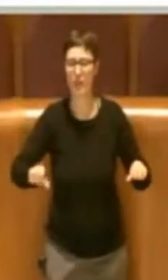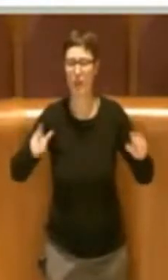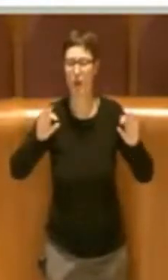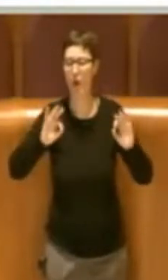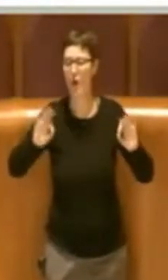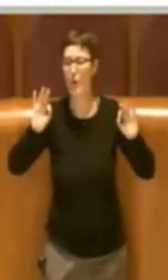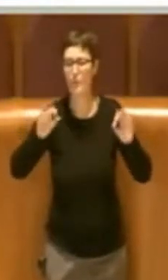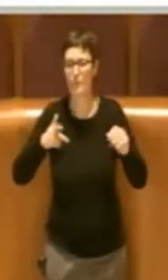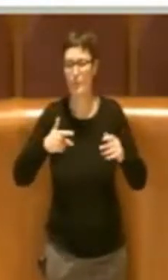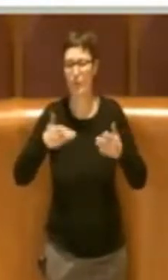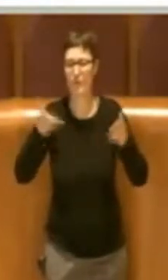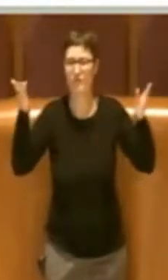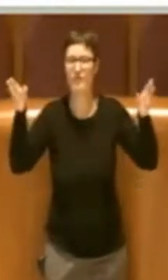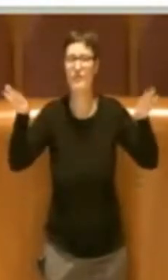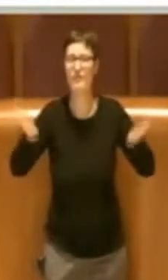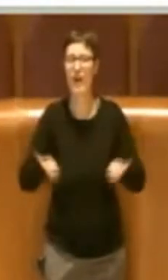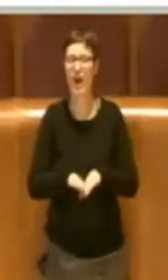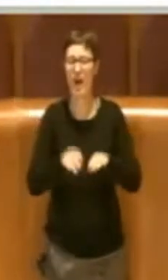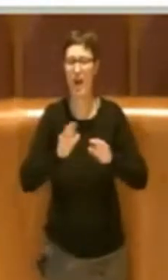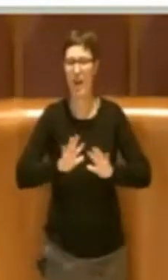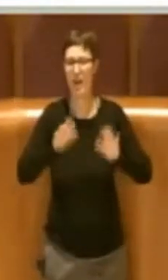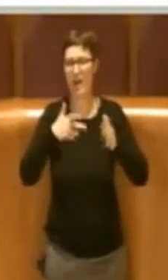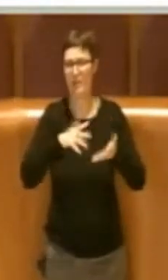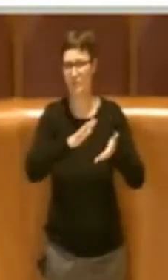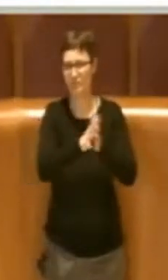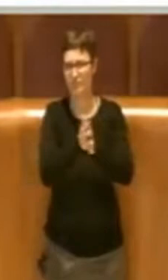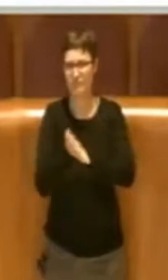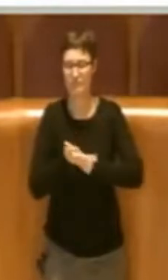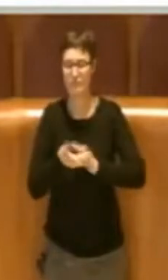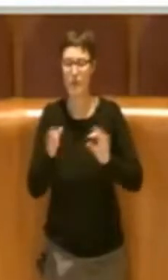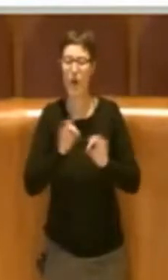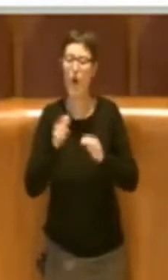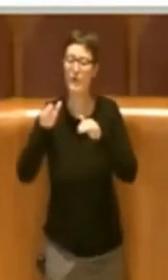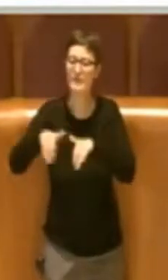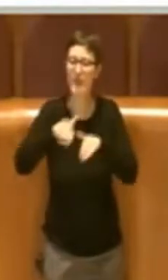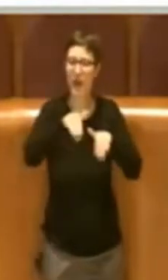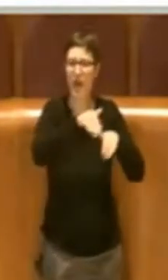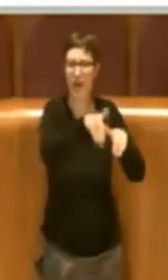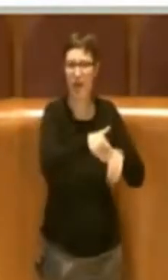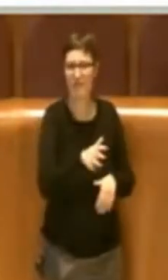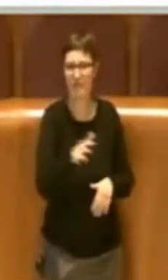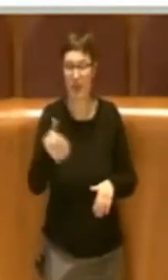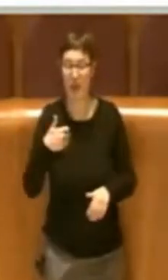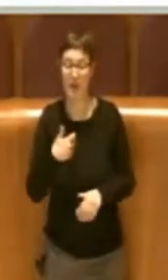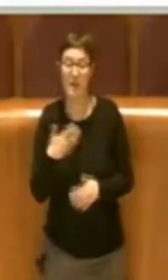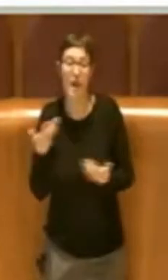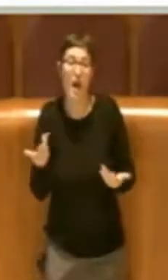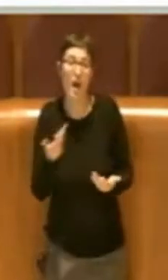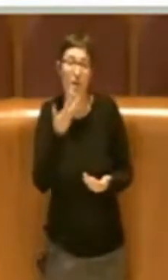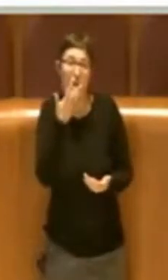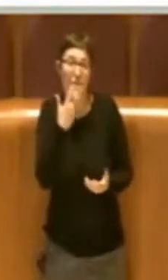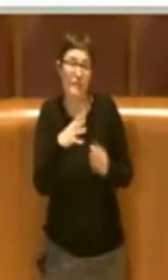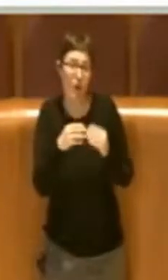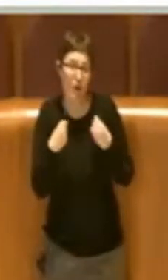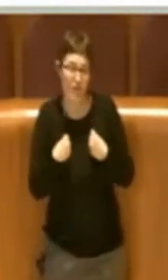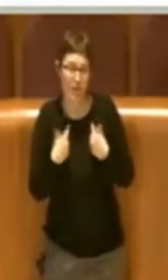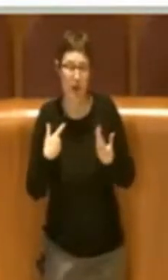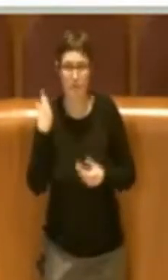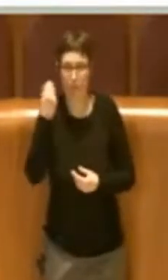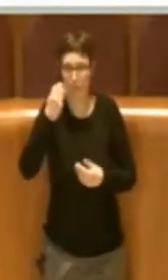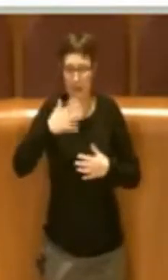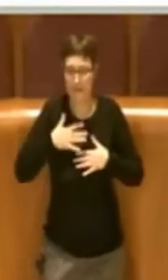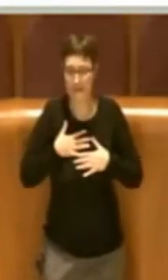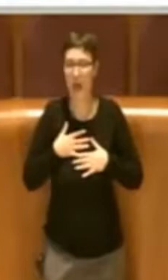valle. E purtroppo con altre escavazioni. Allora, che cosa voglio fare, che cosa ho pensato, e